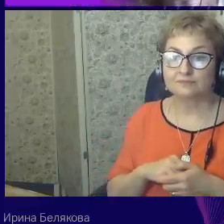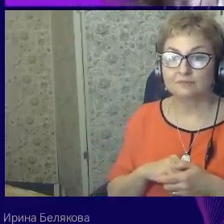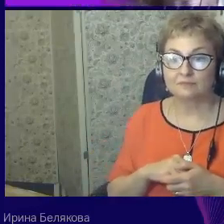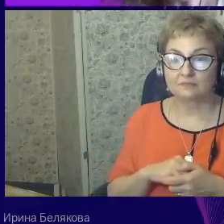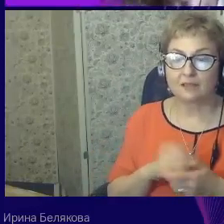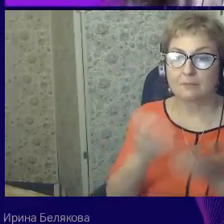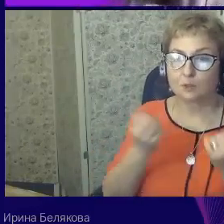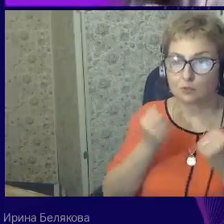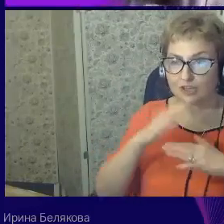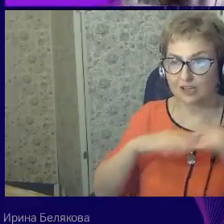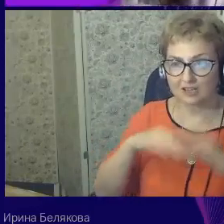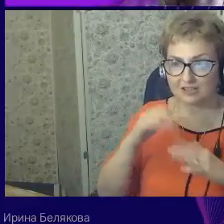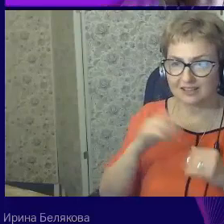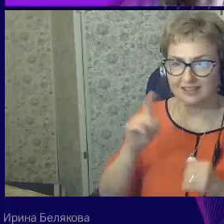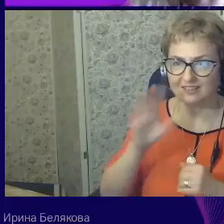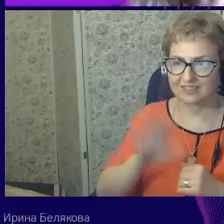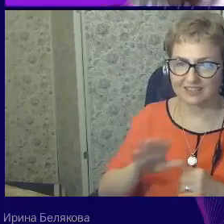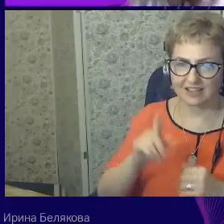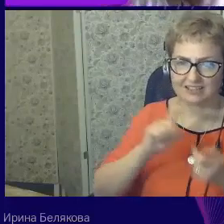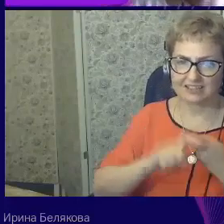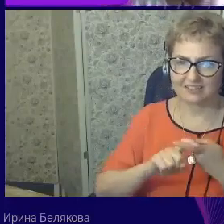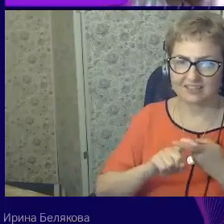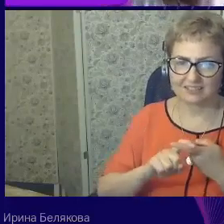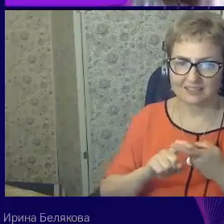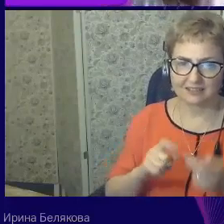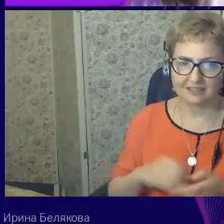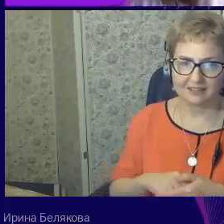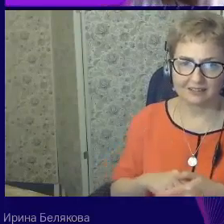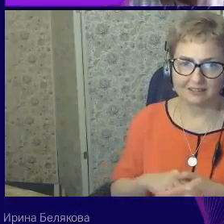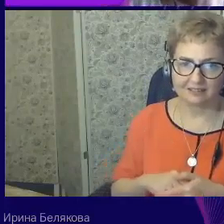получение разряда не всегда зависит